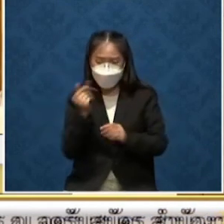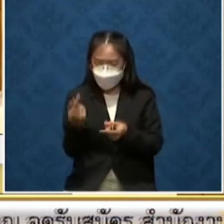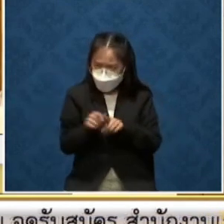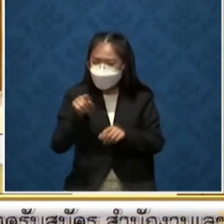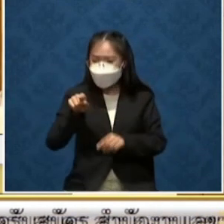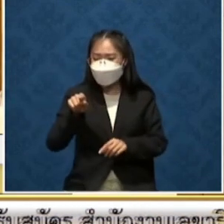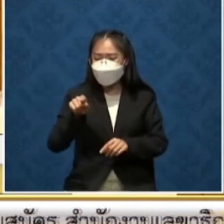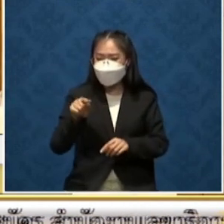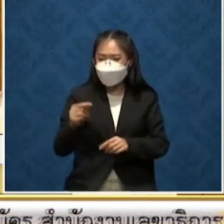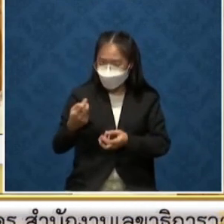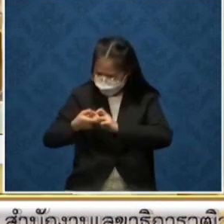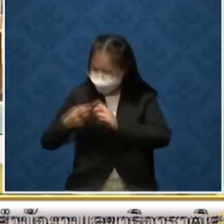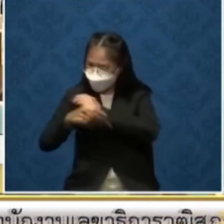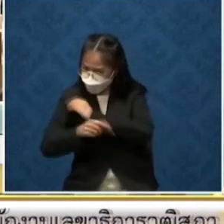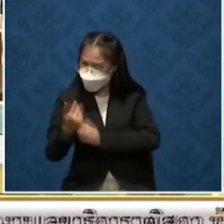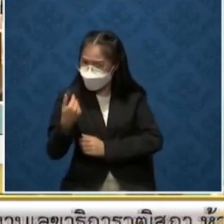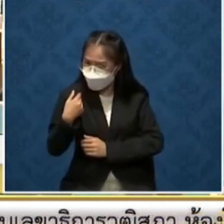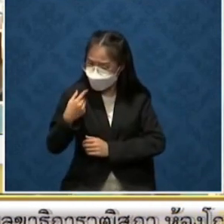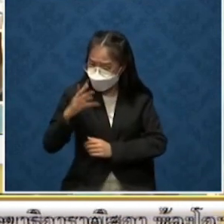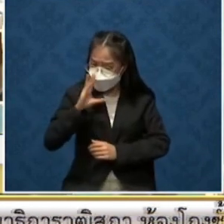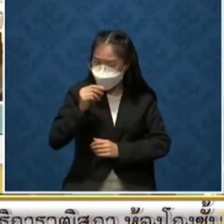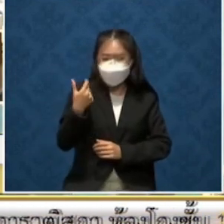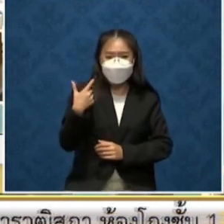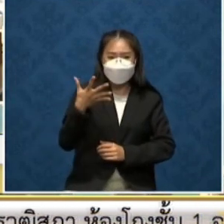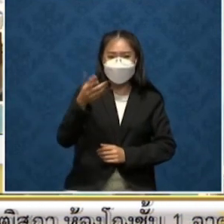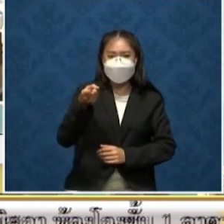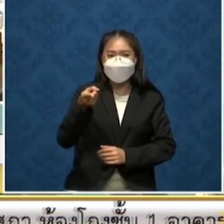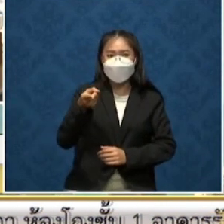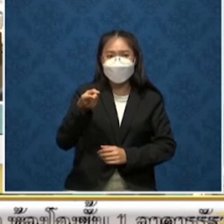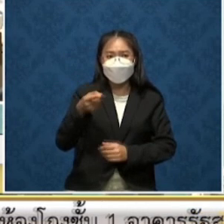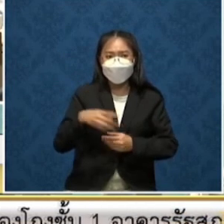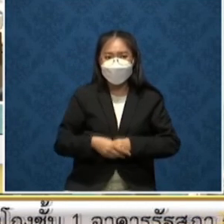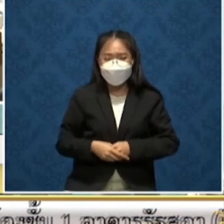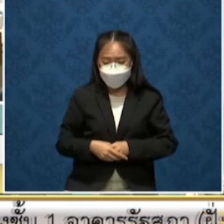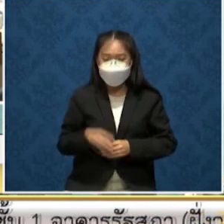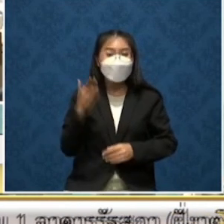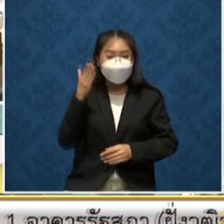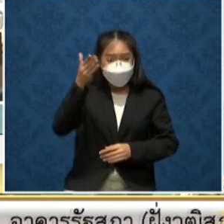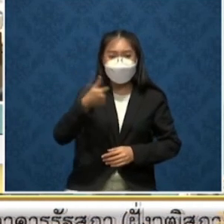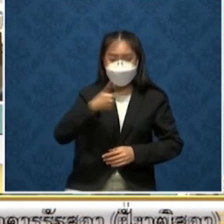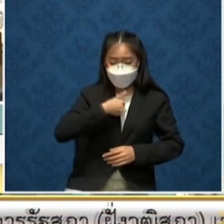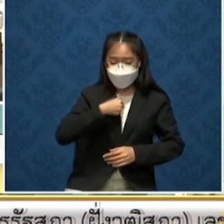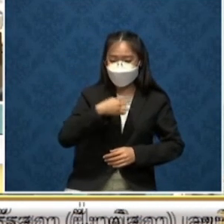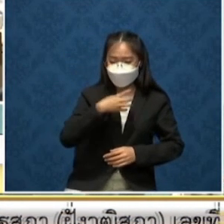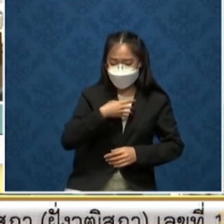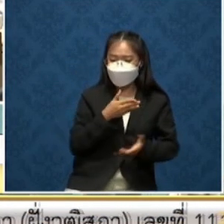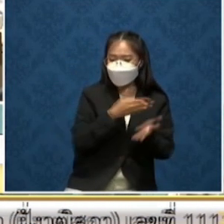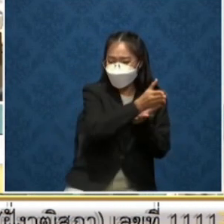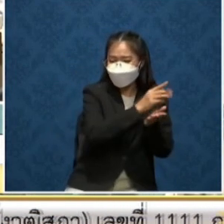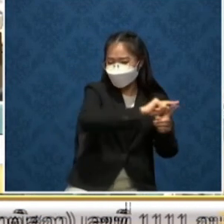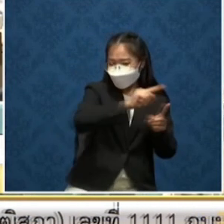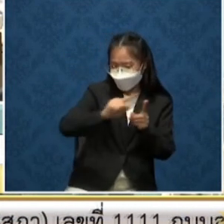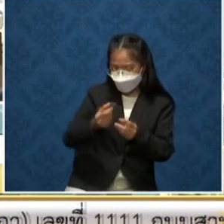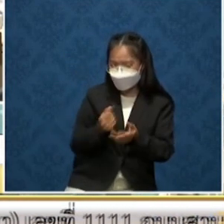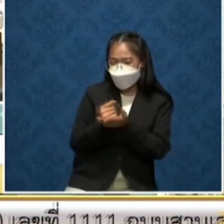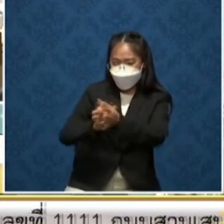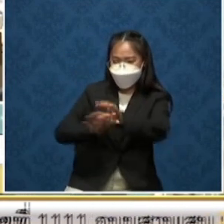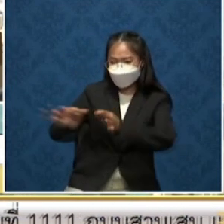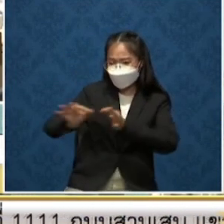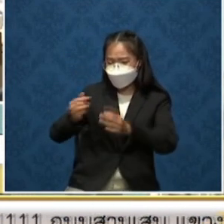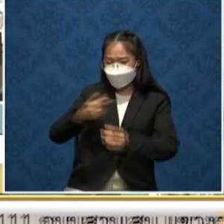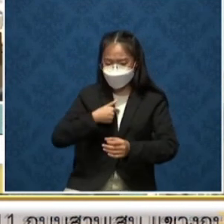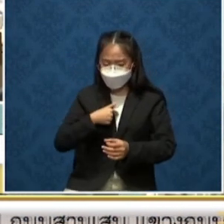ยซึมเศร้าและเตรียมขอยื่นประกันตัวในชั้นศาลต่อไปนะคะแต่ทางพนักงานสอบสวนก็ได้คัดค้านการให้